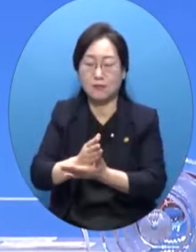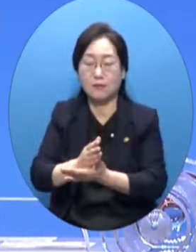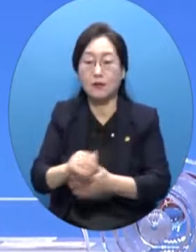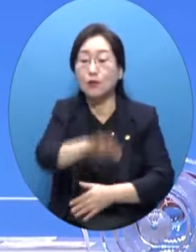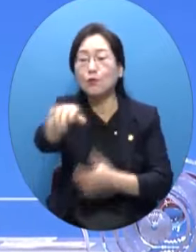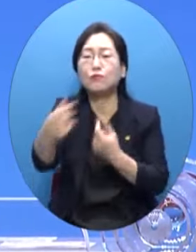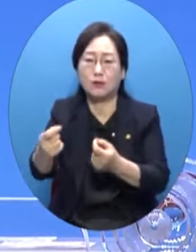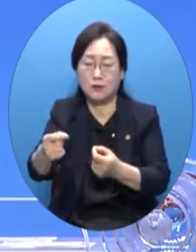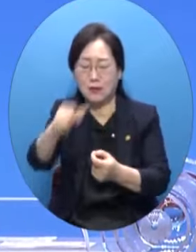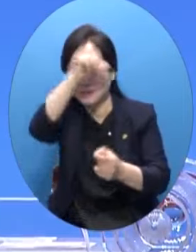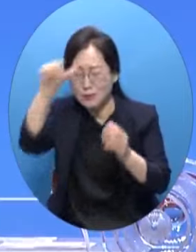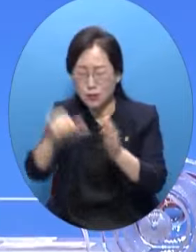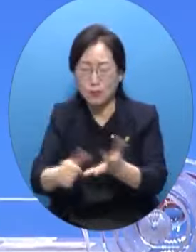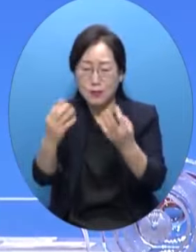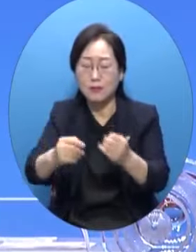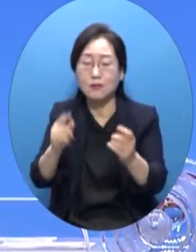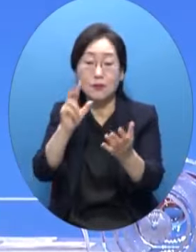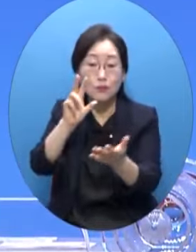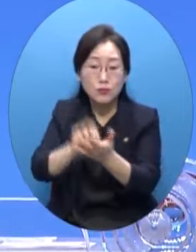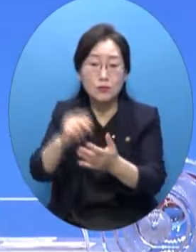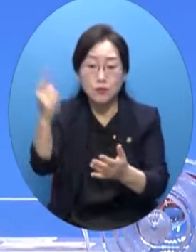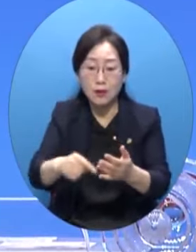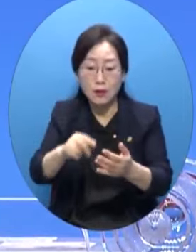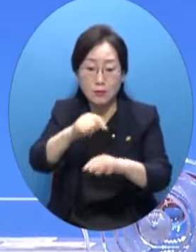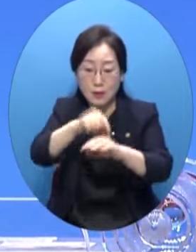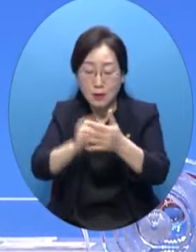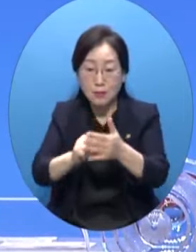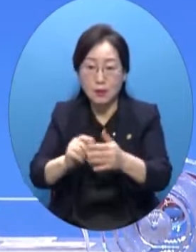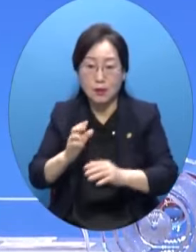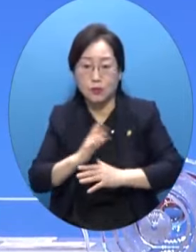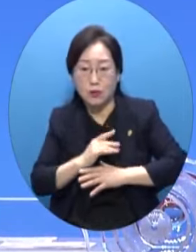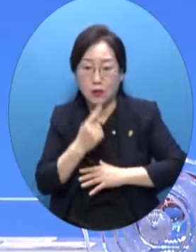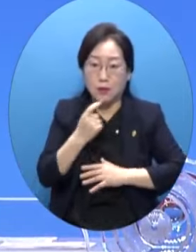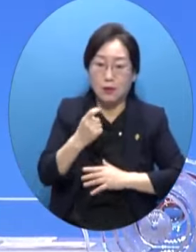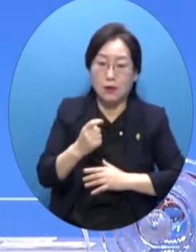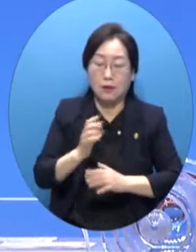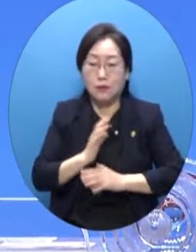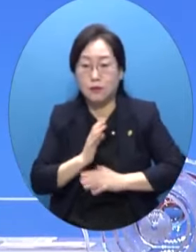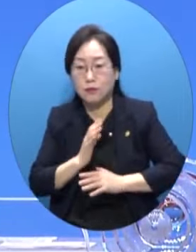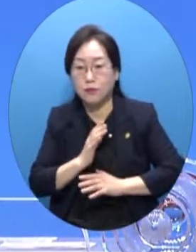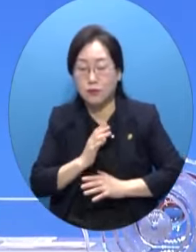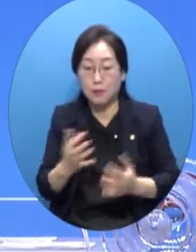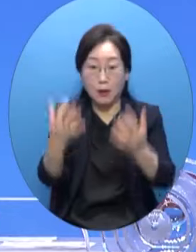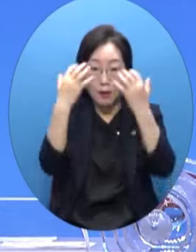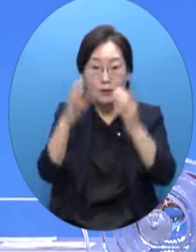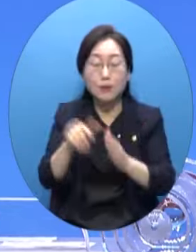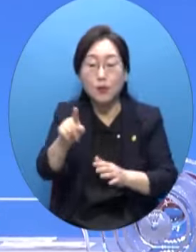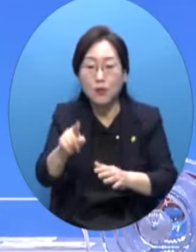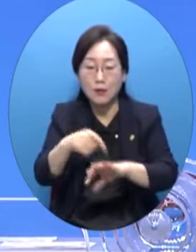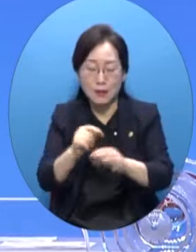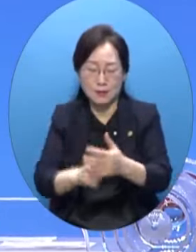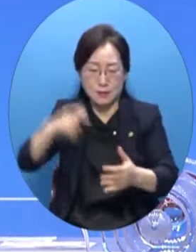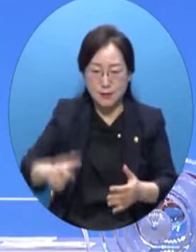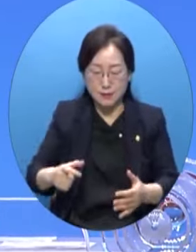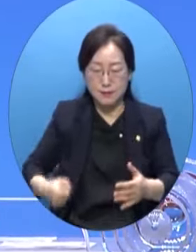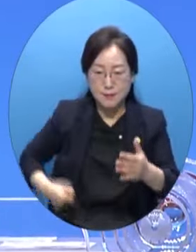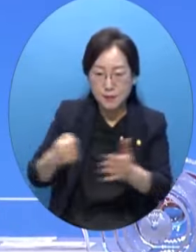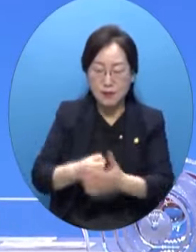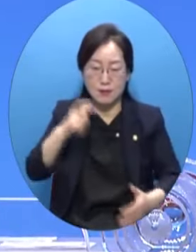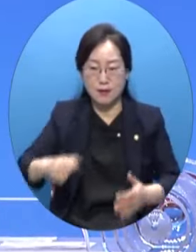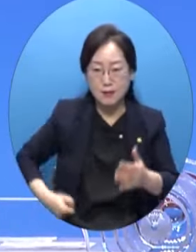나가도록 많은 문제 어렵다 할 때 마음에 두려움이 공포가 엄습해 올 때 마음을 강하게 하고 담대히 하고